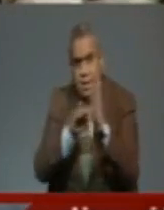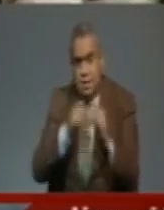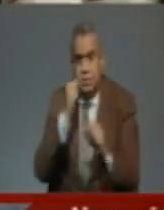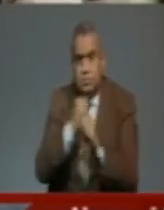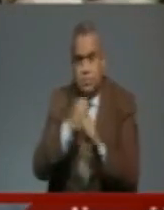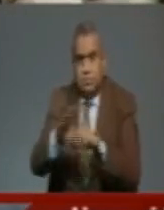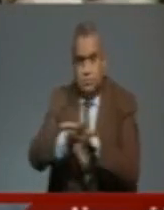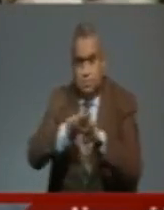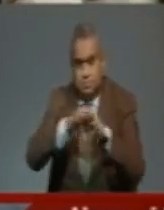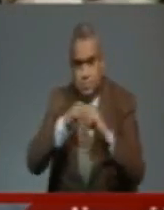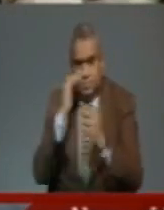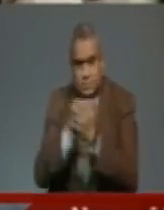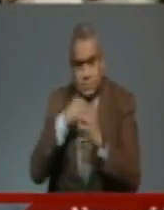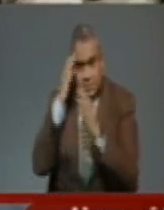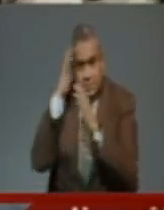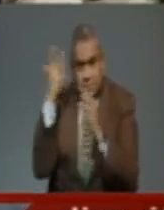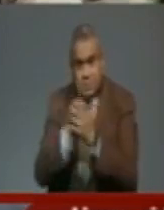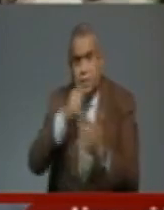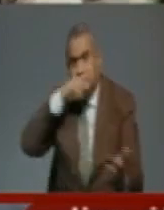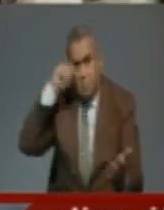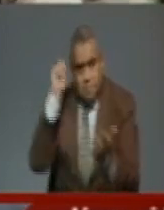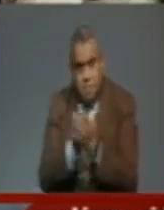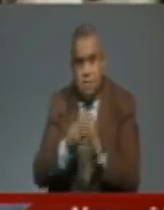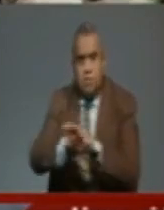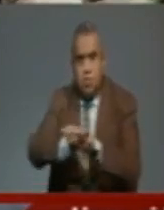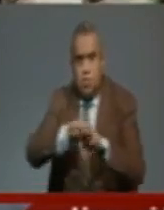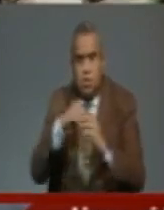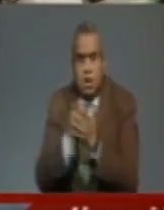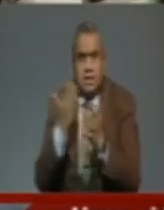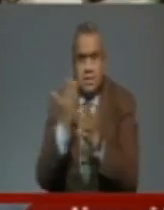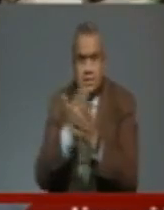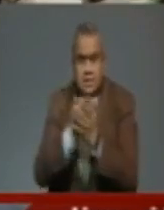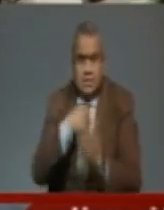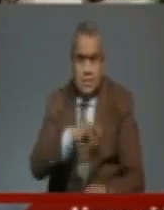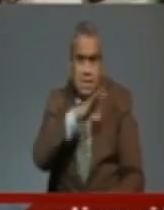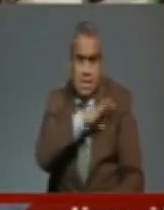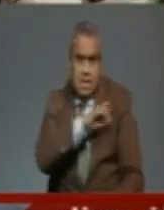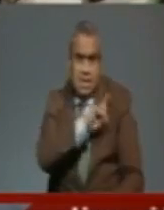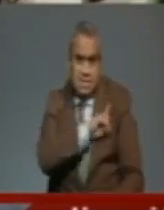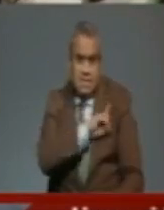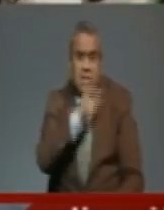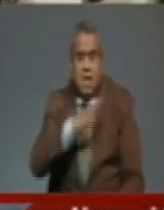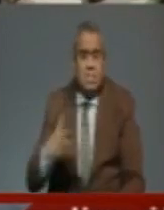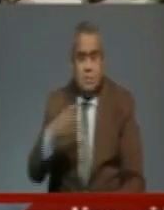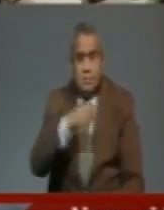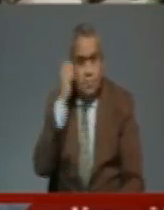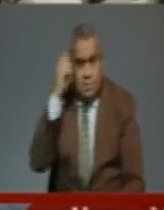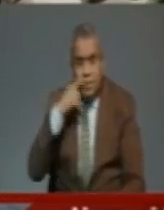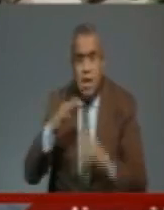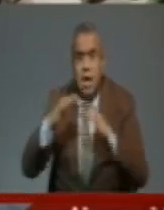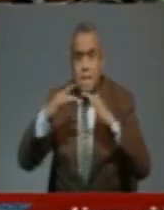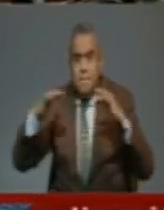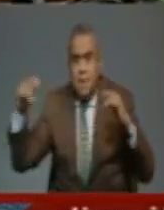قدرات حقيقيه لاستفاده من موقعنا اللي احنا بنتكلم عليه. المينا اللي بيتكلم عليه